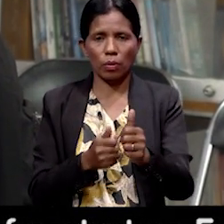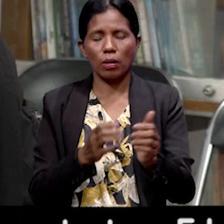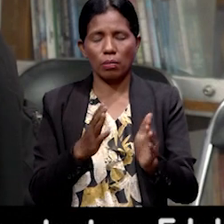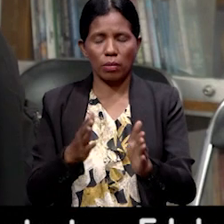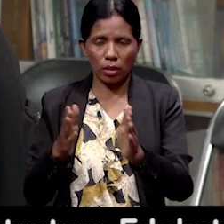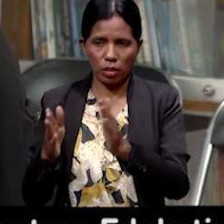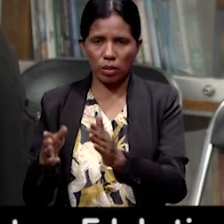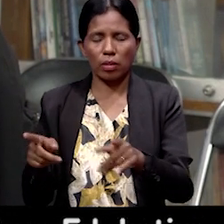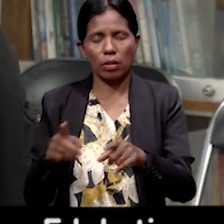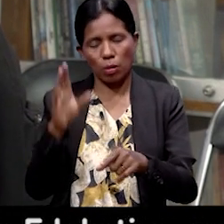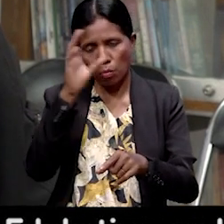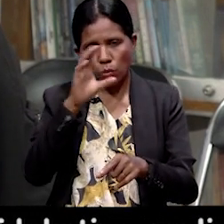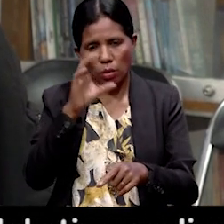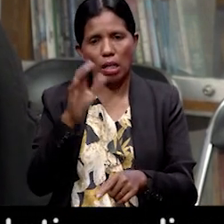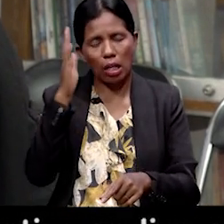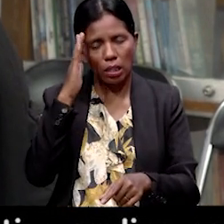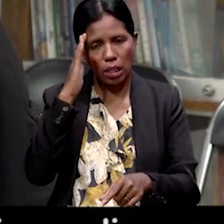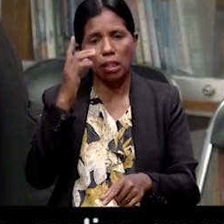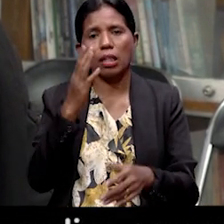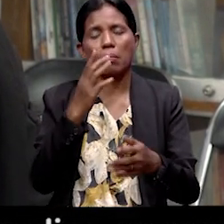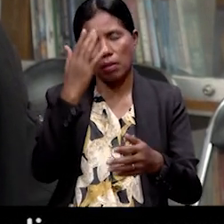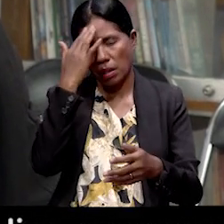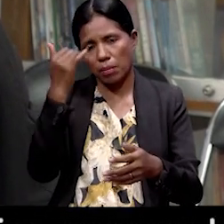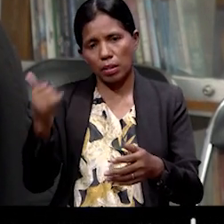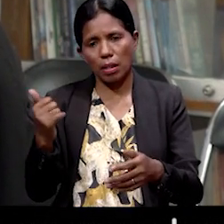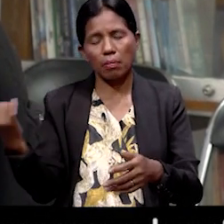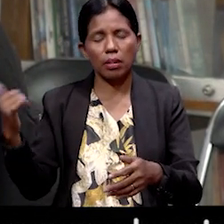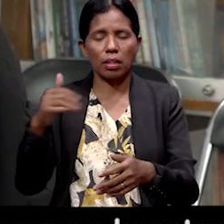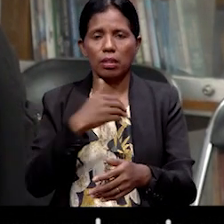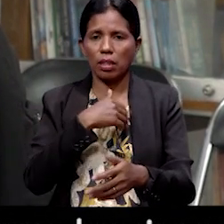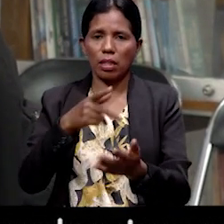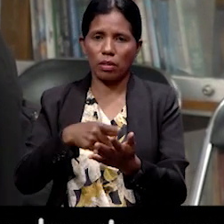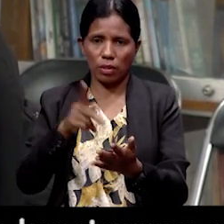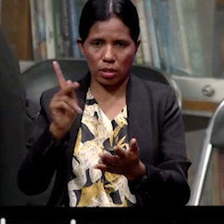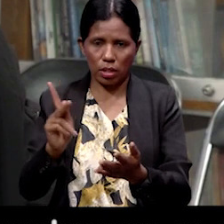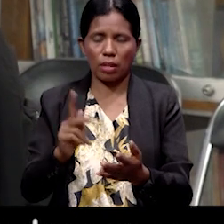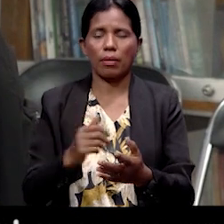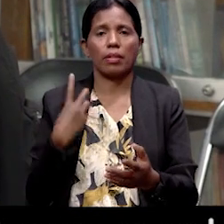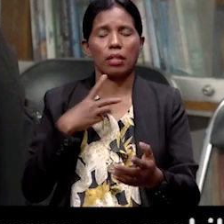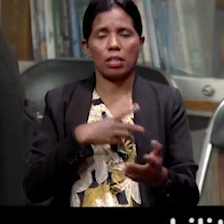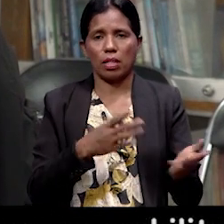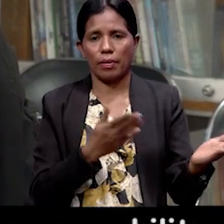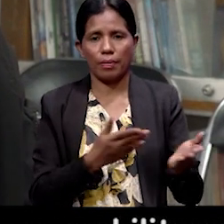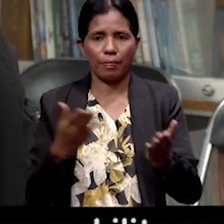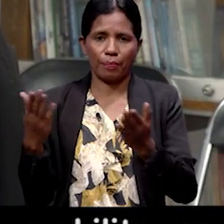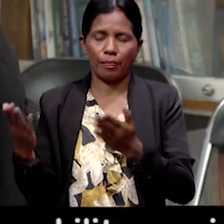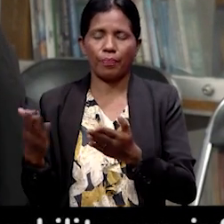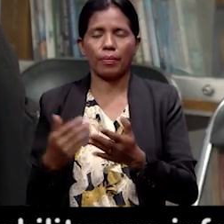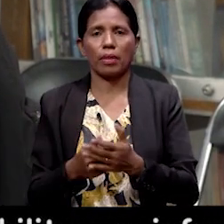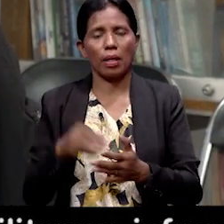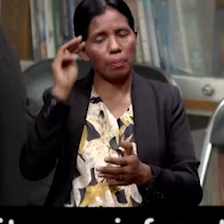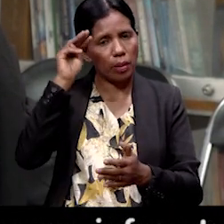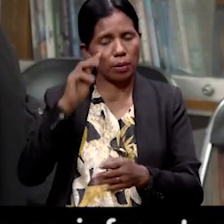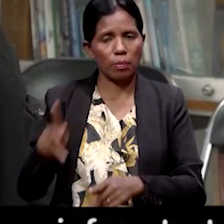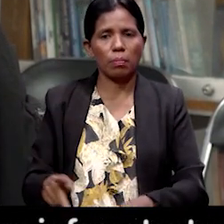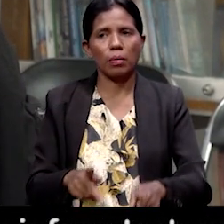halo identifikasaun ba prova ser na bema kita aprende ona, ita se submete ba iha Ministério Público